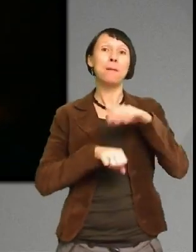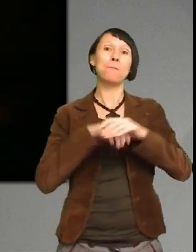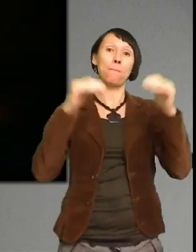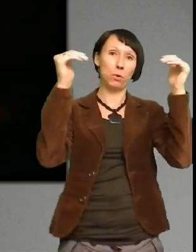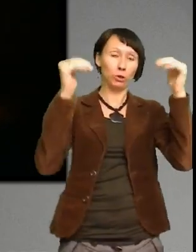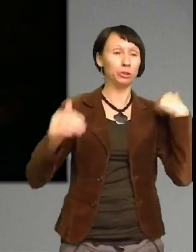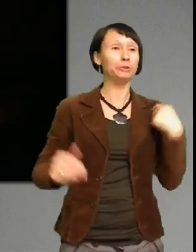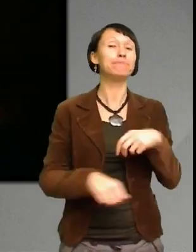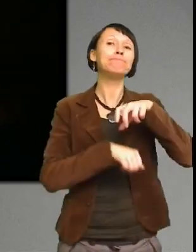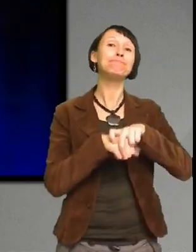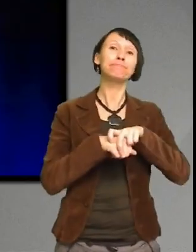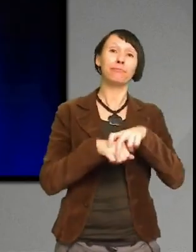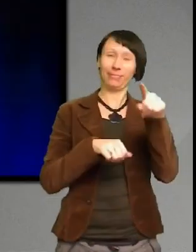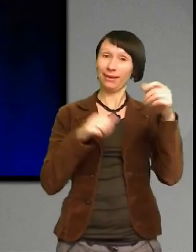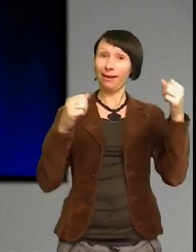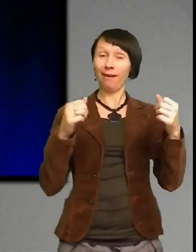Svensktextning.nu